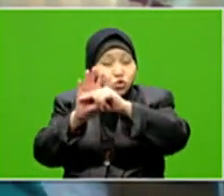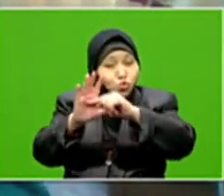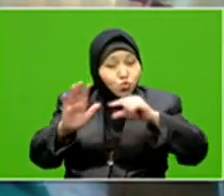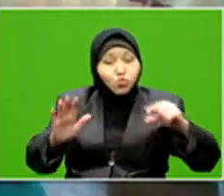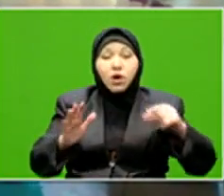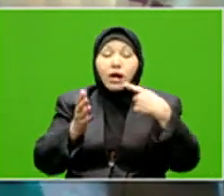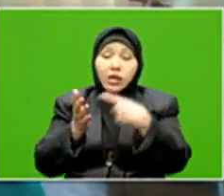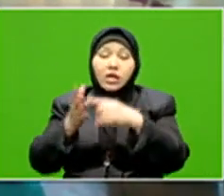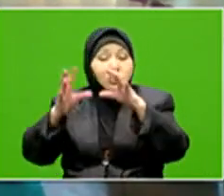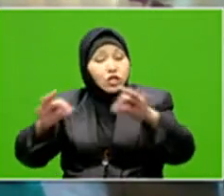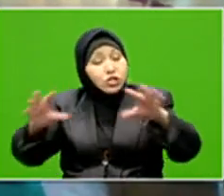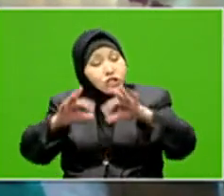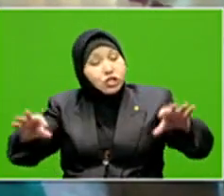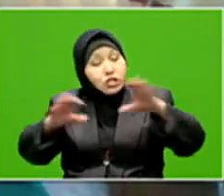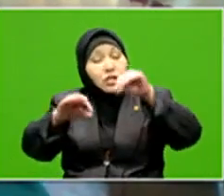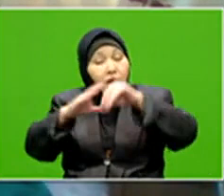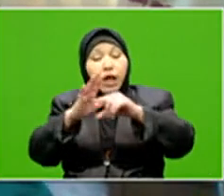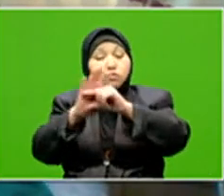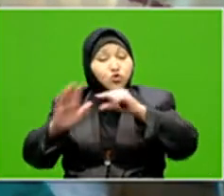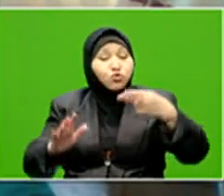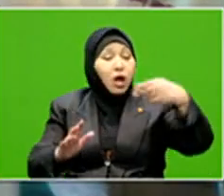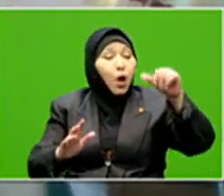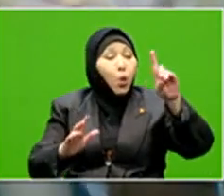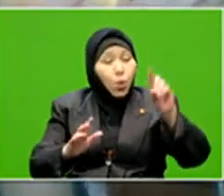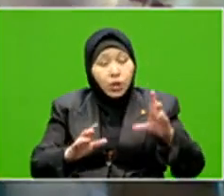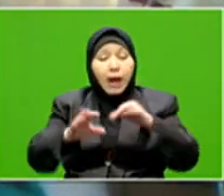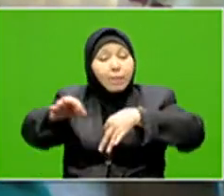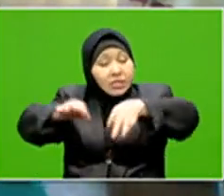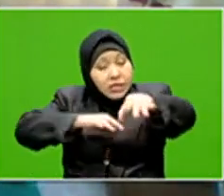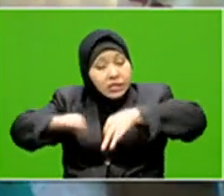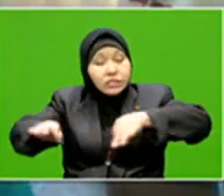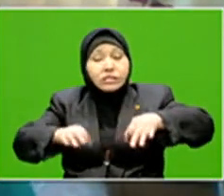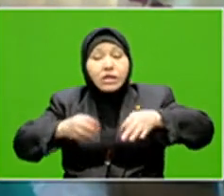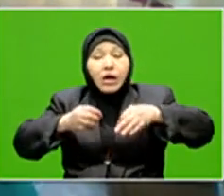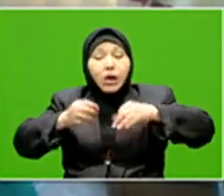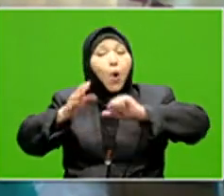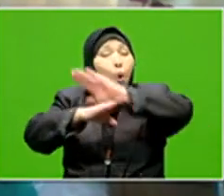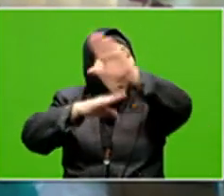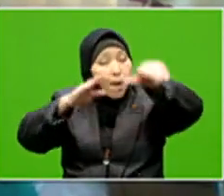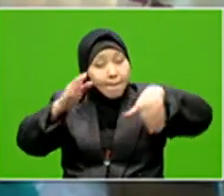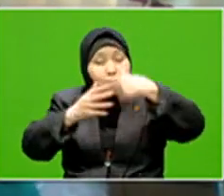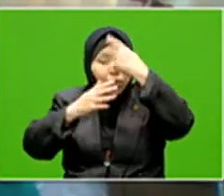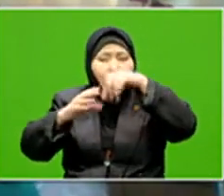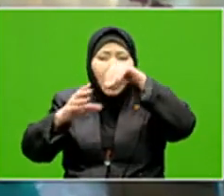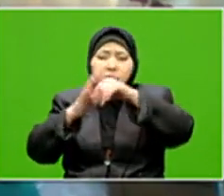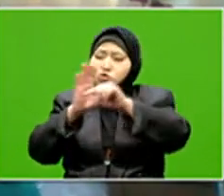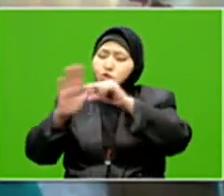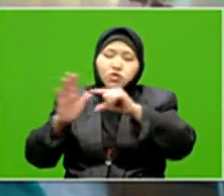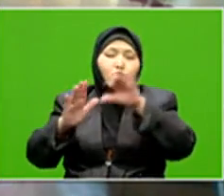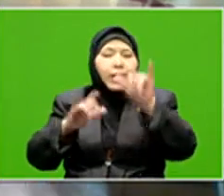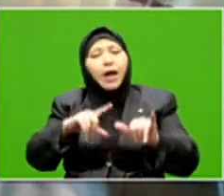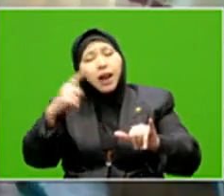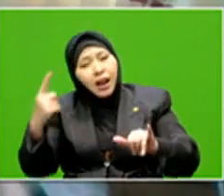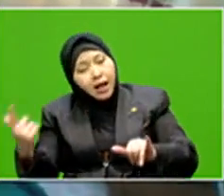keseluruhan kisah-kisah yang terdapat dalam surah Hud, dan ia juga penjelasan umum bagi kisah-kisah yang berada dalam surah-surah yang lain.